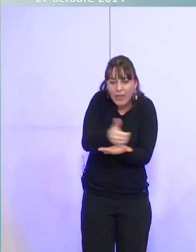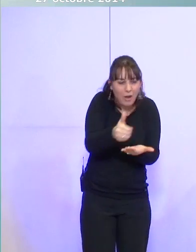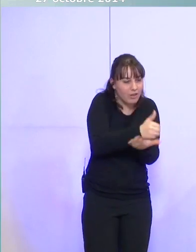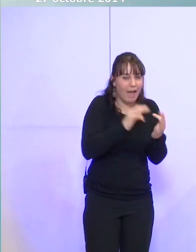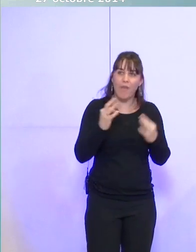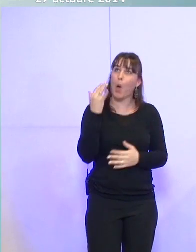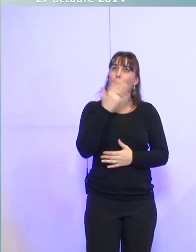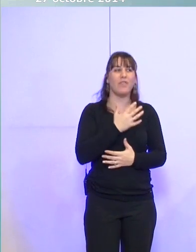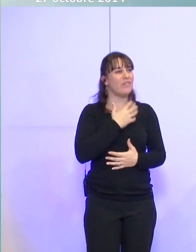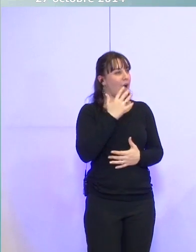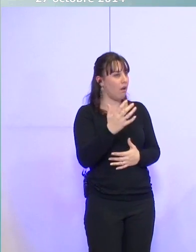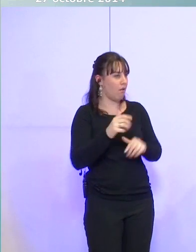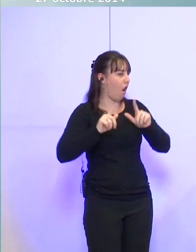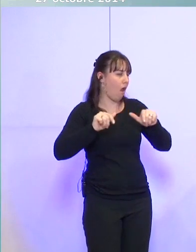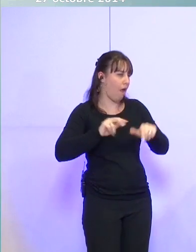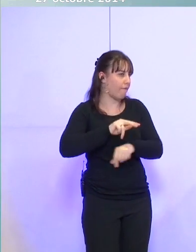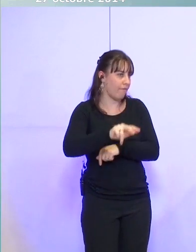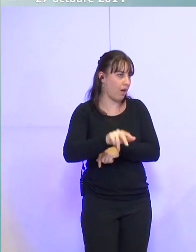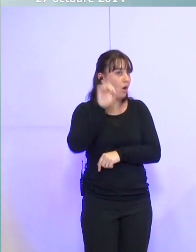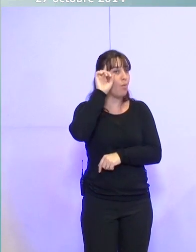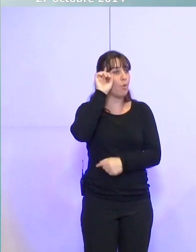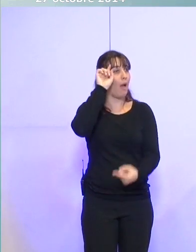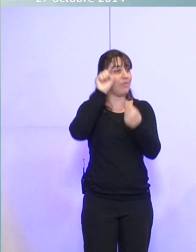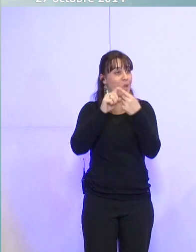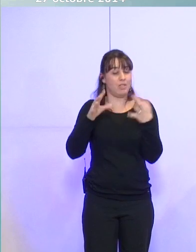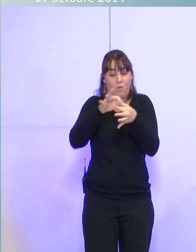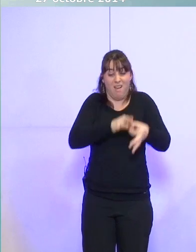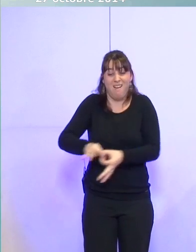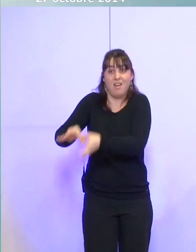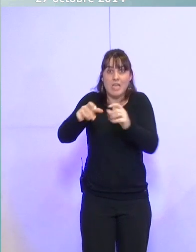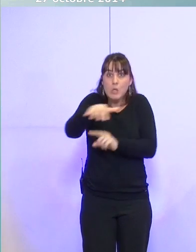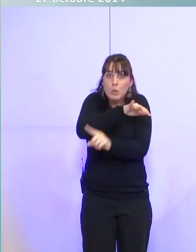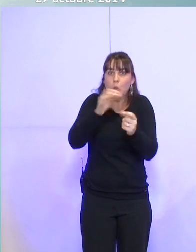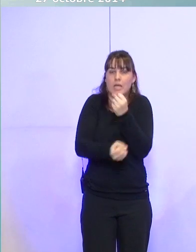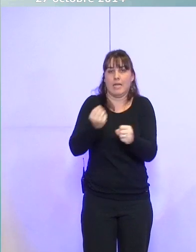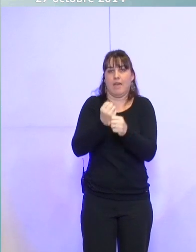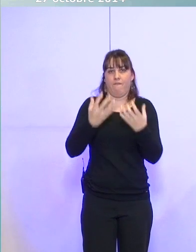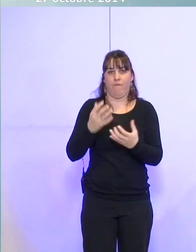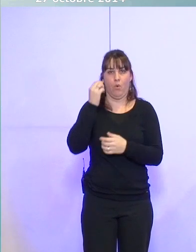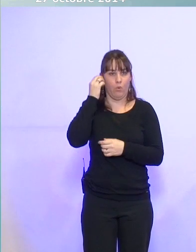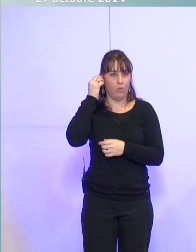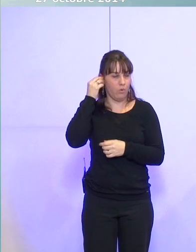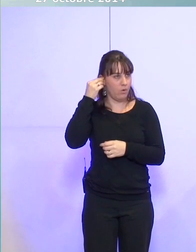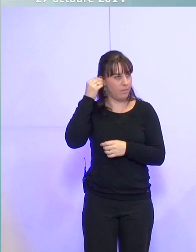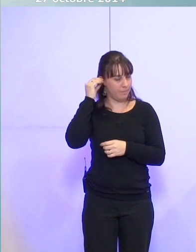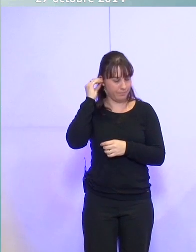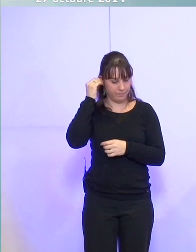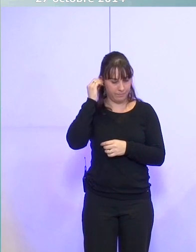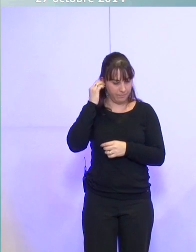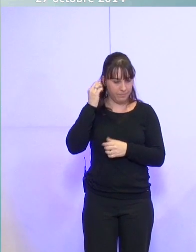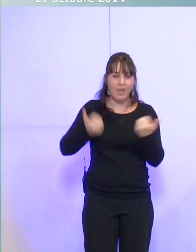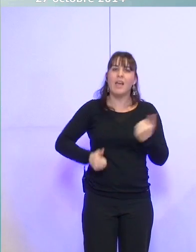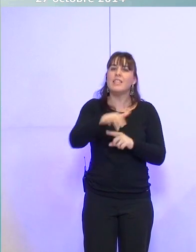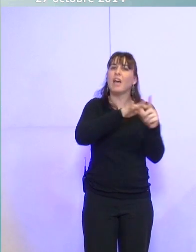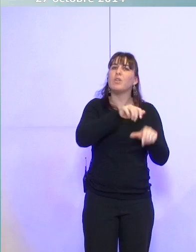là. Car l'idée première est de créer du lien social. Il nous semble que ce dernier est du ressort des services sociaux s'occupant